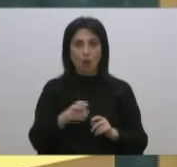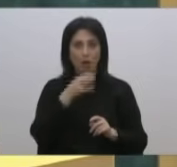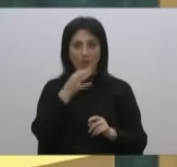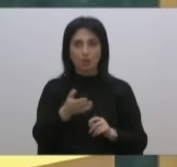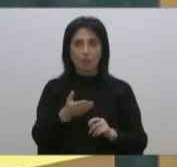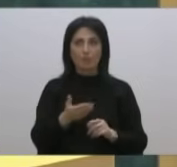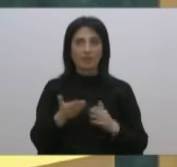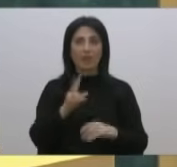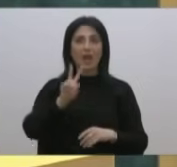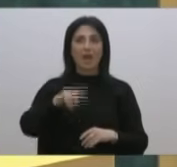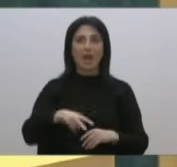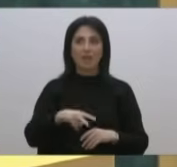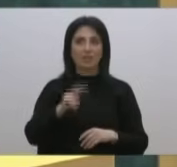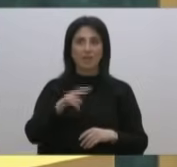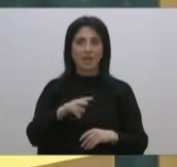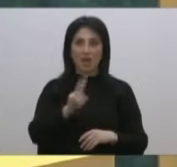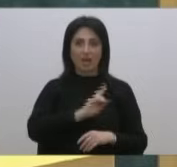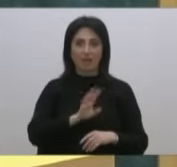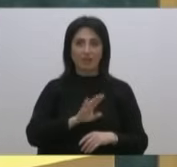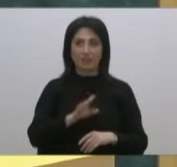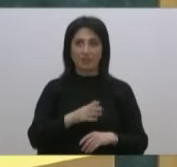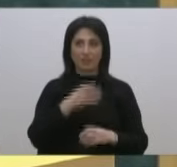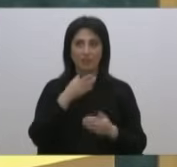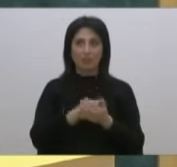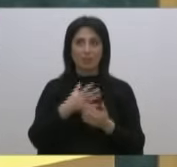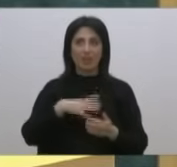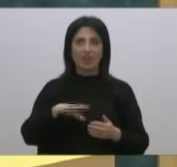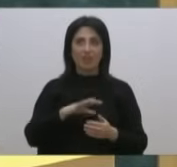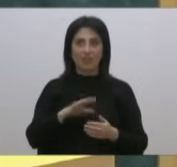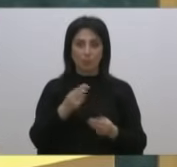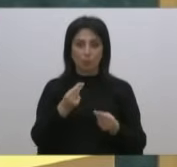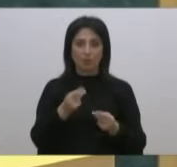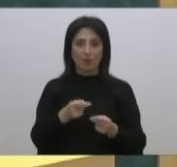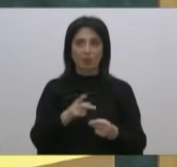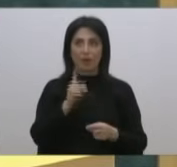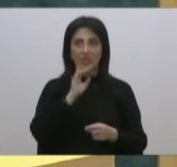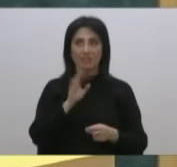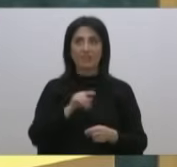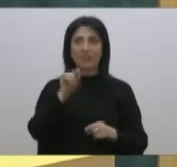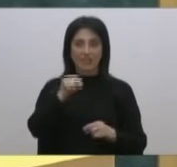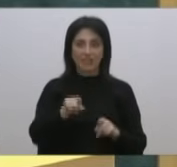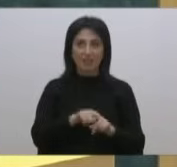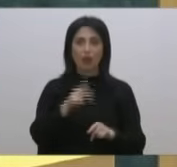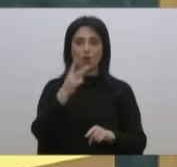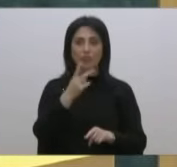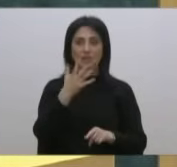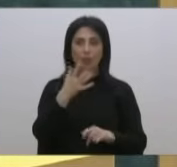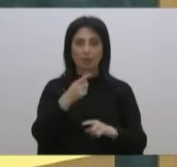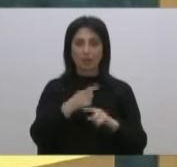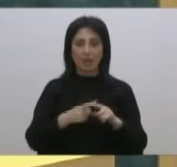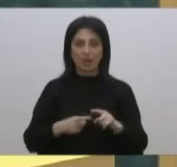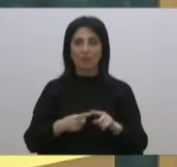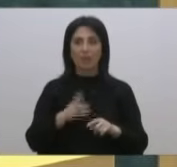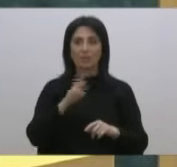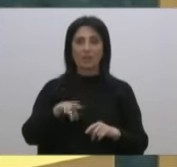გეუბნებით, თუ მაინც და მაინც ლარი არ გიყვართ და საკუთარი ქვეყნის ვალუტა არ ქსიამოვნოთ, მაგრამ იქაც